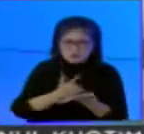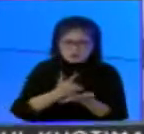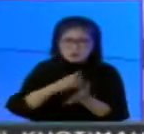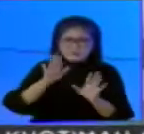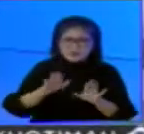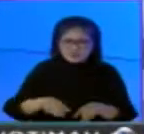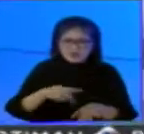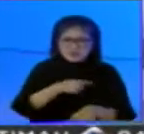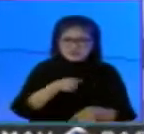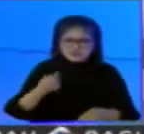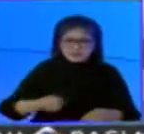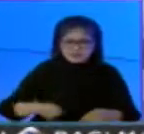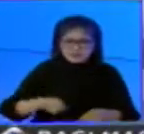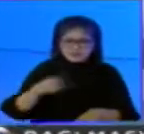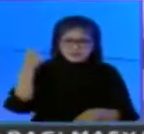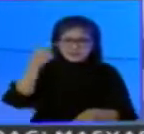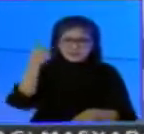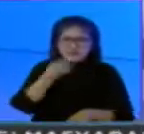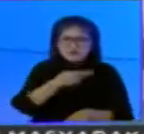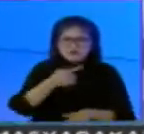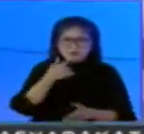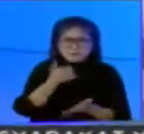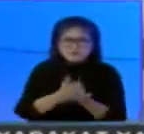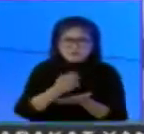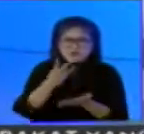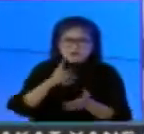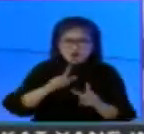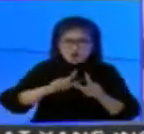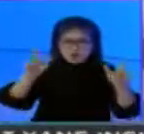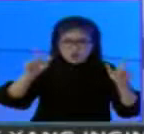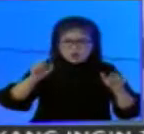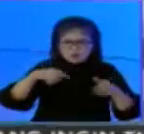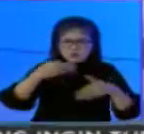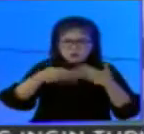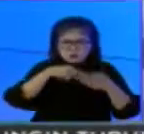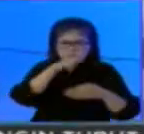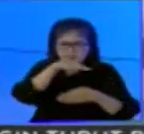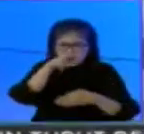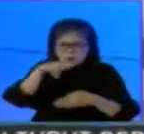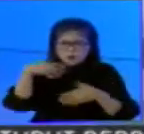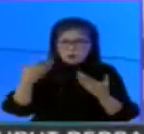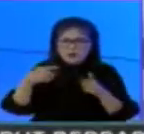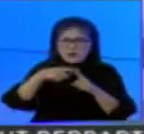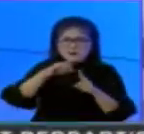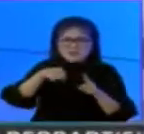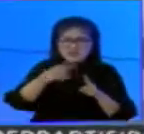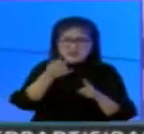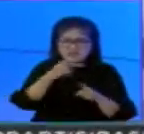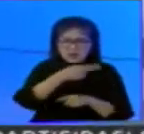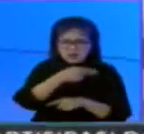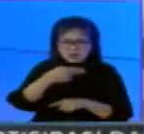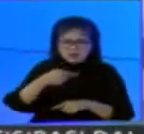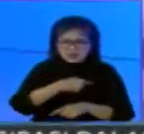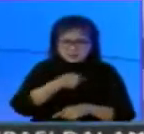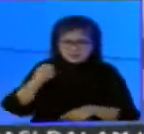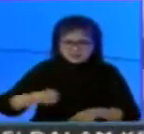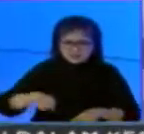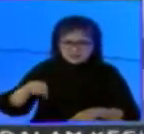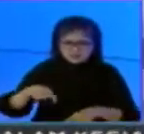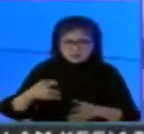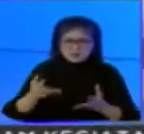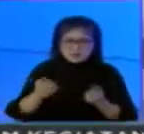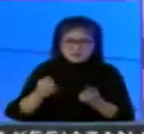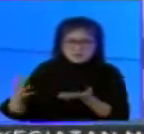di Cina. Pemerintah Indonesia memastikan 3 WNI yang belum lolos exit screening akan terus dipantau KJRI Indonesia